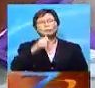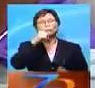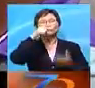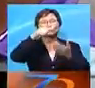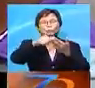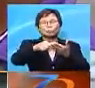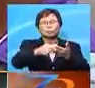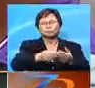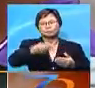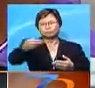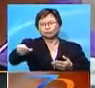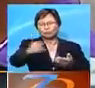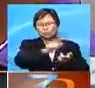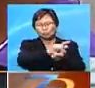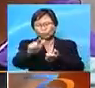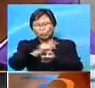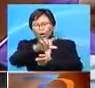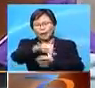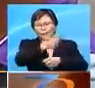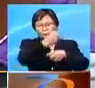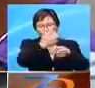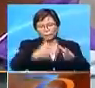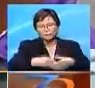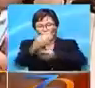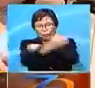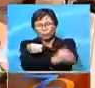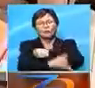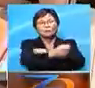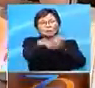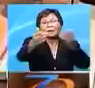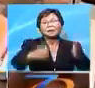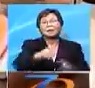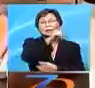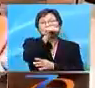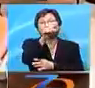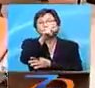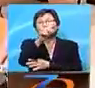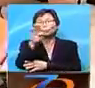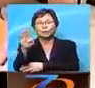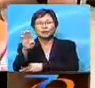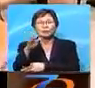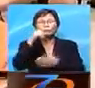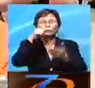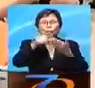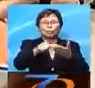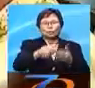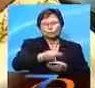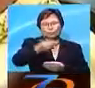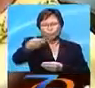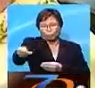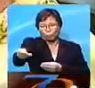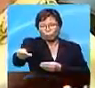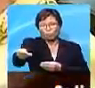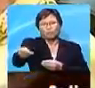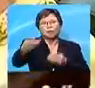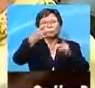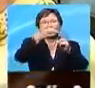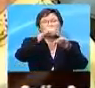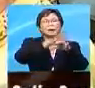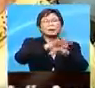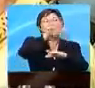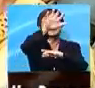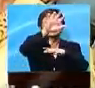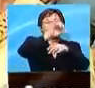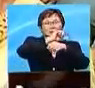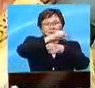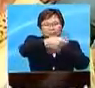dokumen kelulusan ambilan pekerja asing untuk nelayan Zon B di sekinchan Selangor ter diserahkan kelulusan taraf kewarganegaraan kepada lima anak